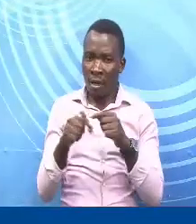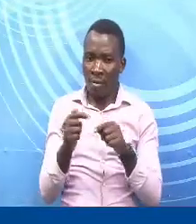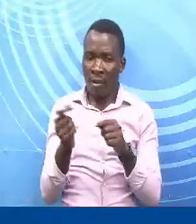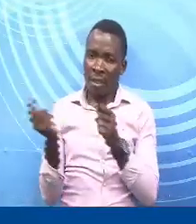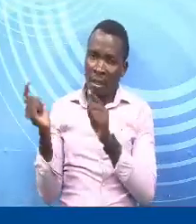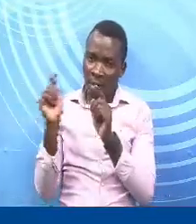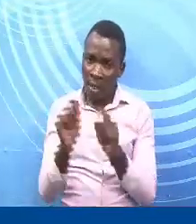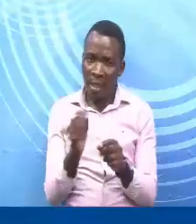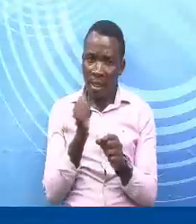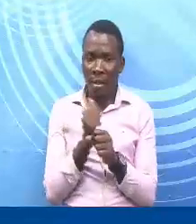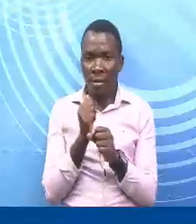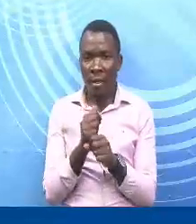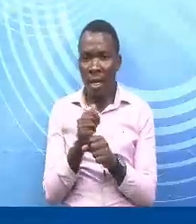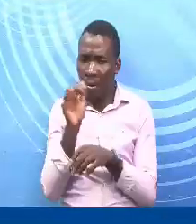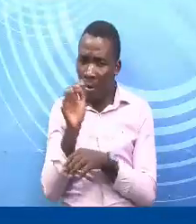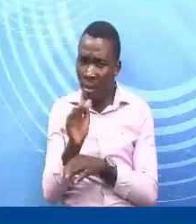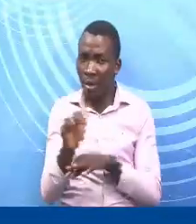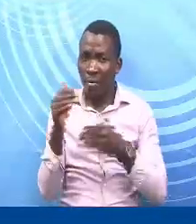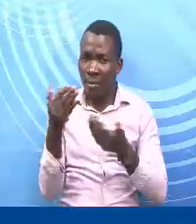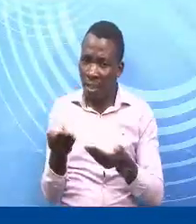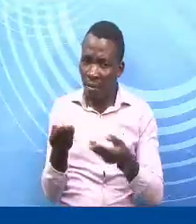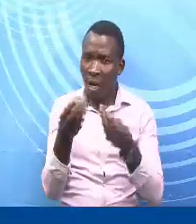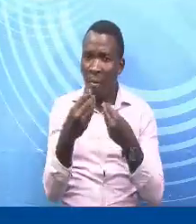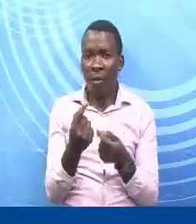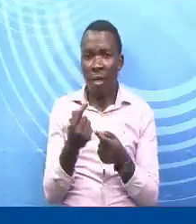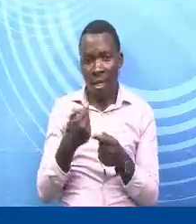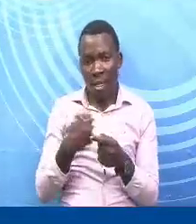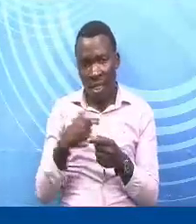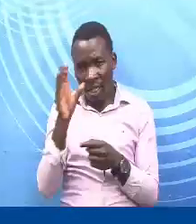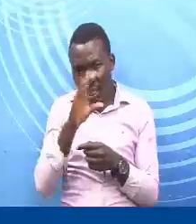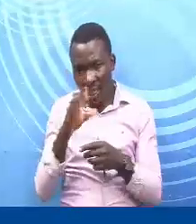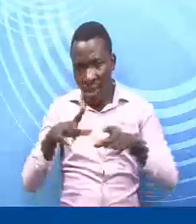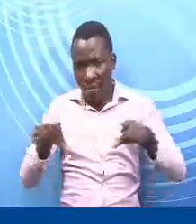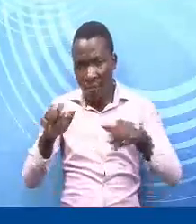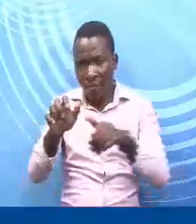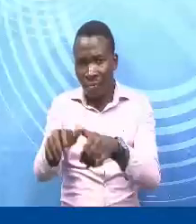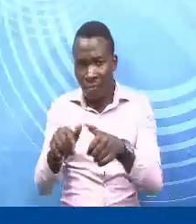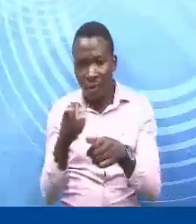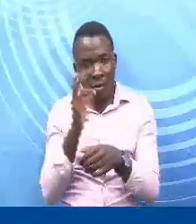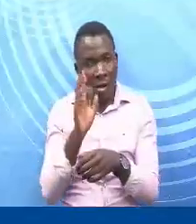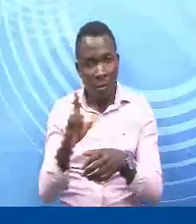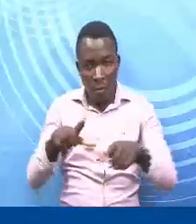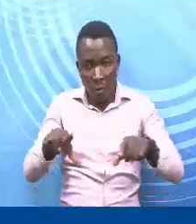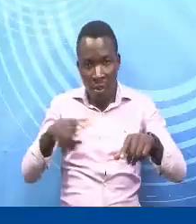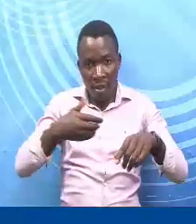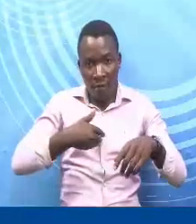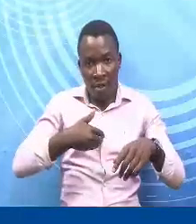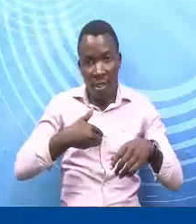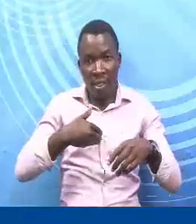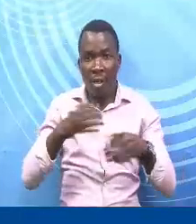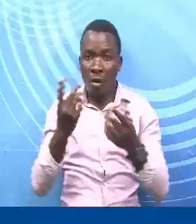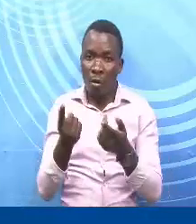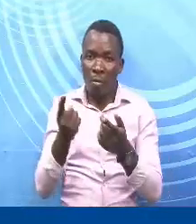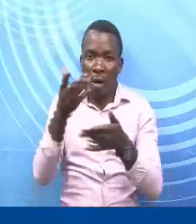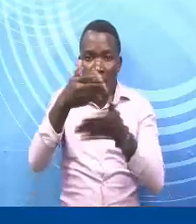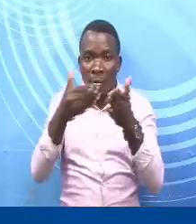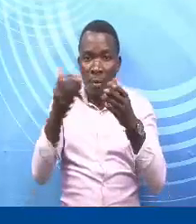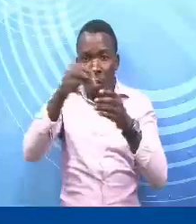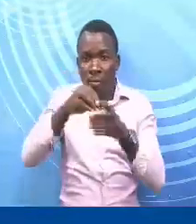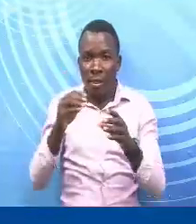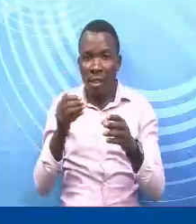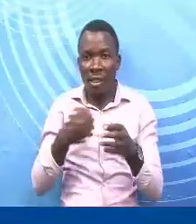bagakora, nkaza nkavuga ariko se mwamba bari mukama amafaranga nanjye nkashaka umurima, uyu murima rero nagiraga none mukaba muwujyanye ugiye nzatungwa